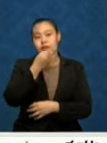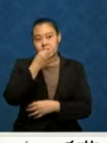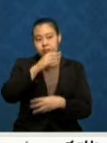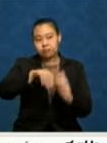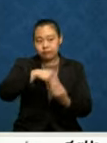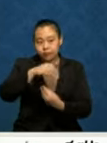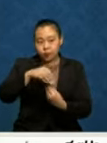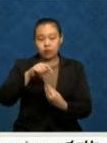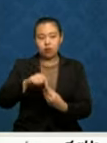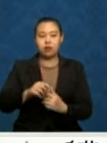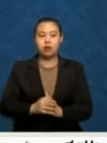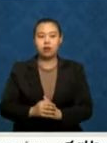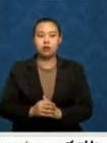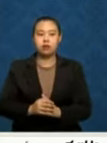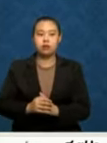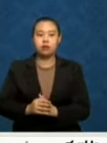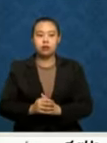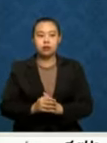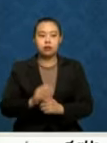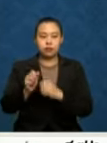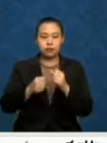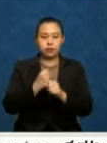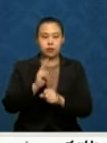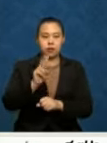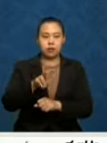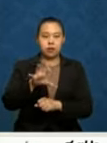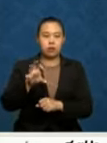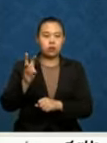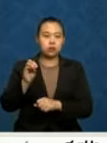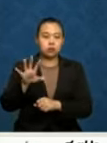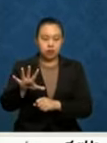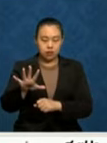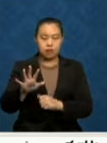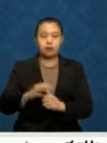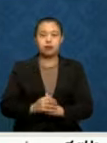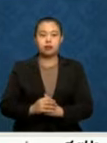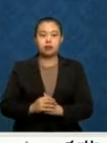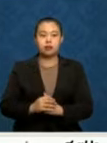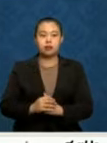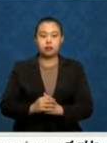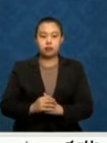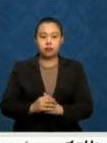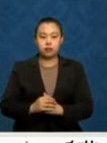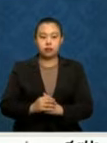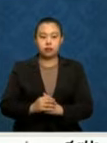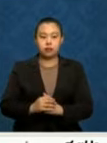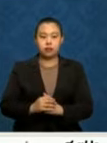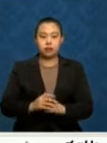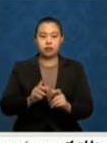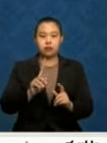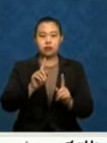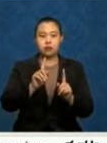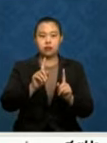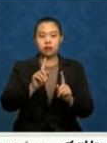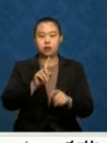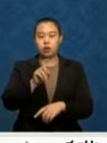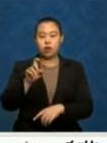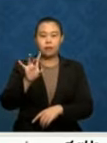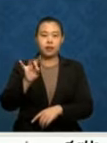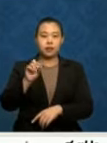184,914,098 บาท8สตางค์ในปี2565จะเป็นมีจำนวน